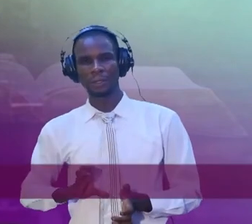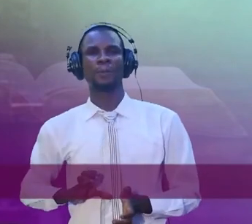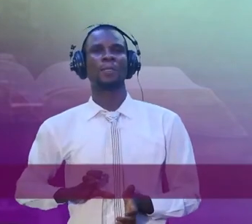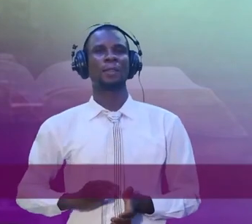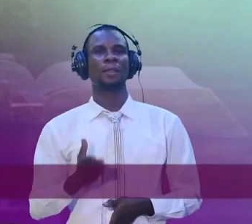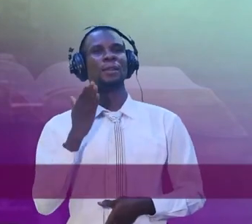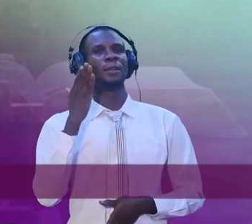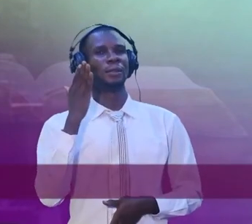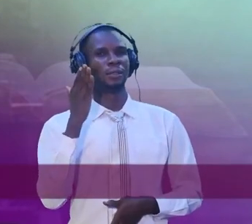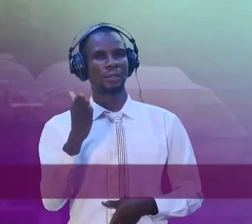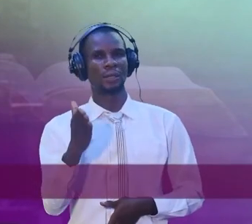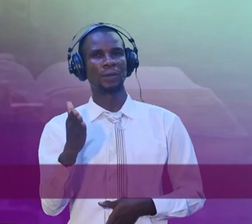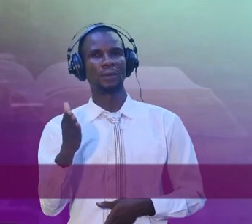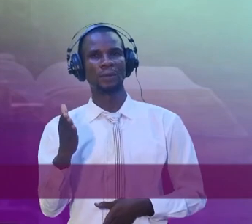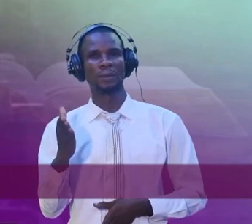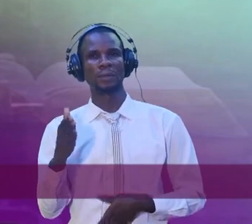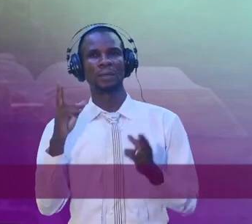kutusaidia.